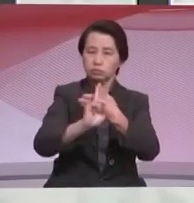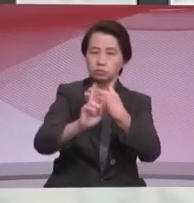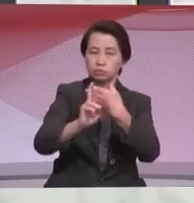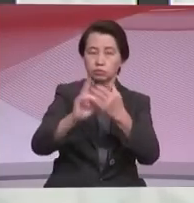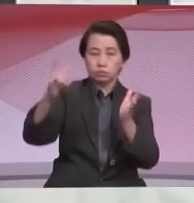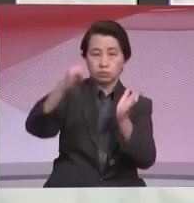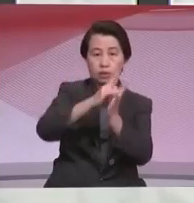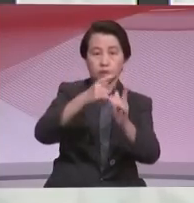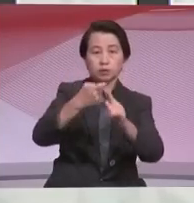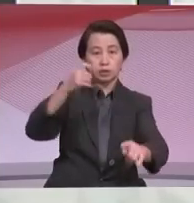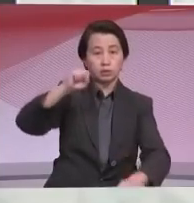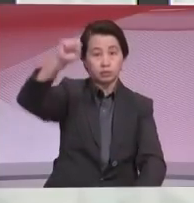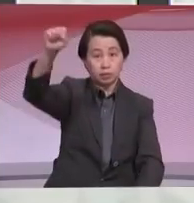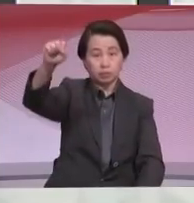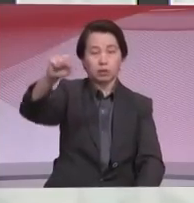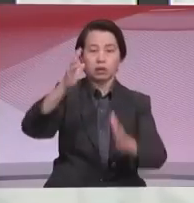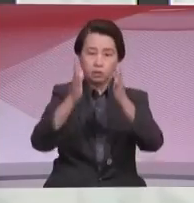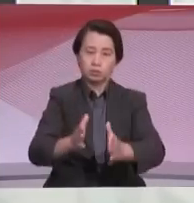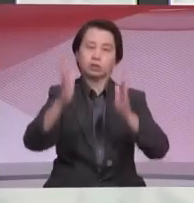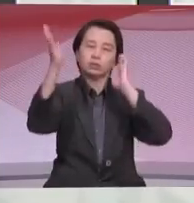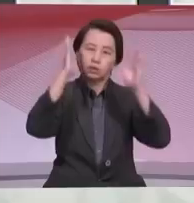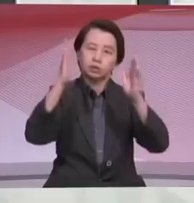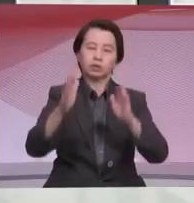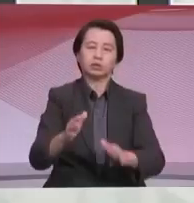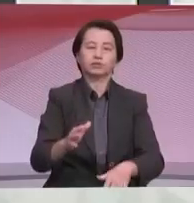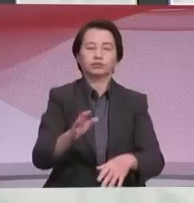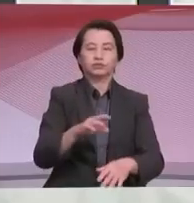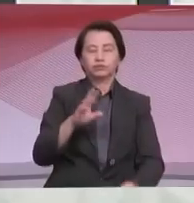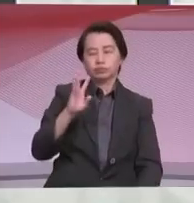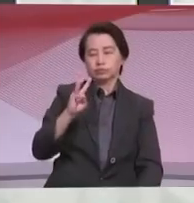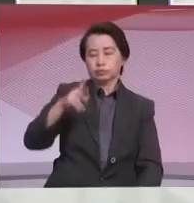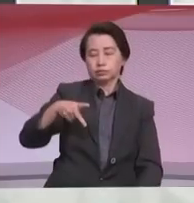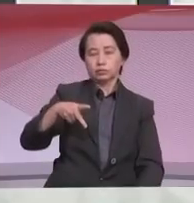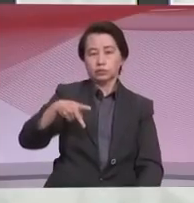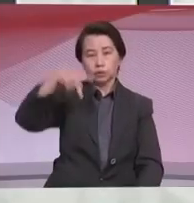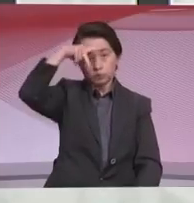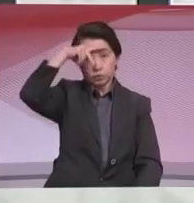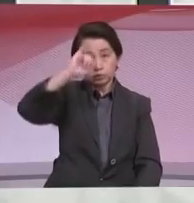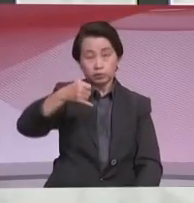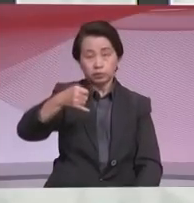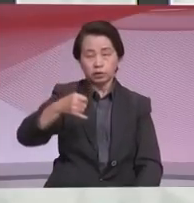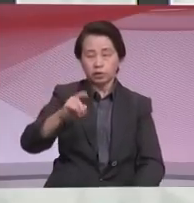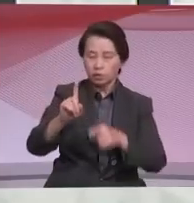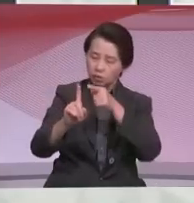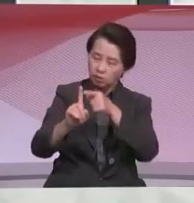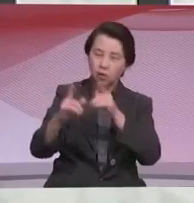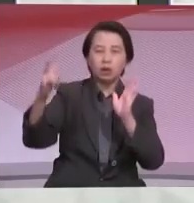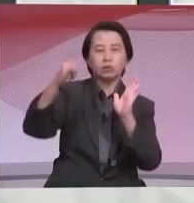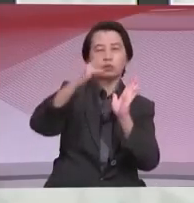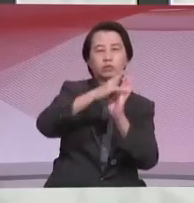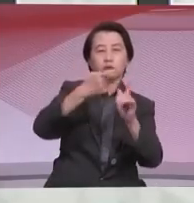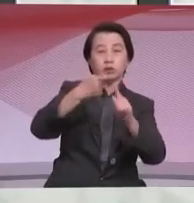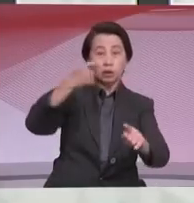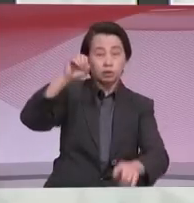yang pulang pada Sabah yang melibatkan warga negara. Di wilayah Persekutuan Putrajaya, 1 kes saringan yang pulang dari Sabah